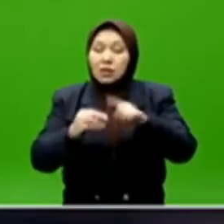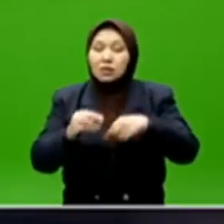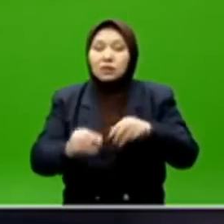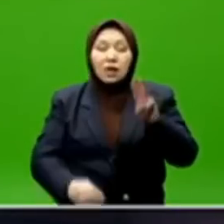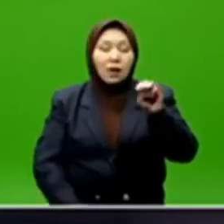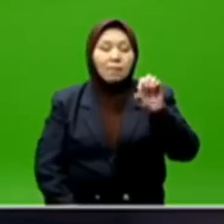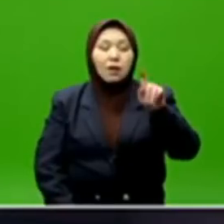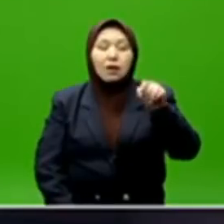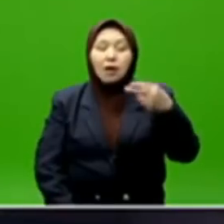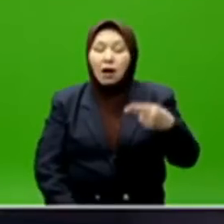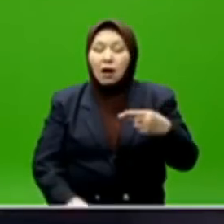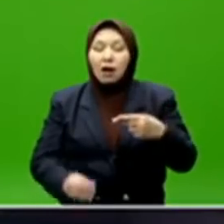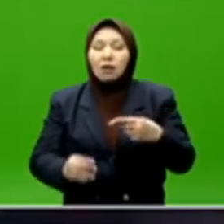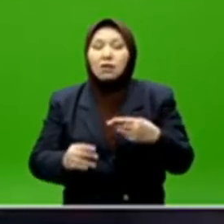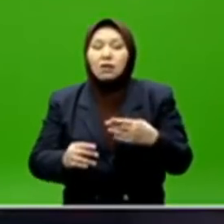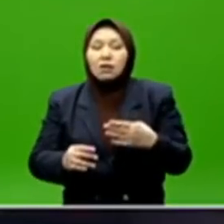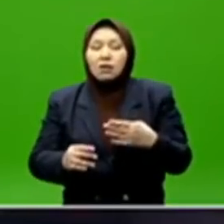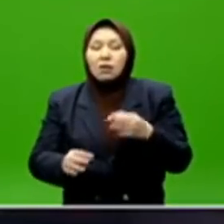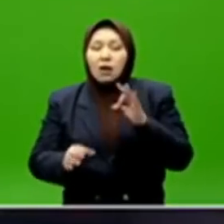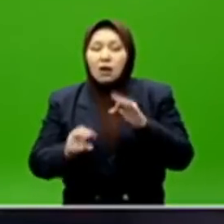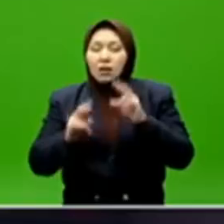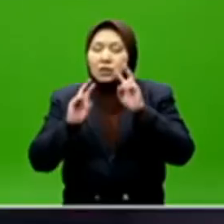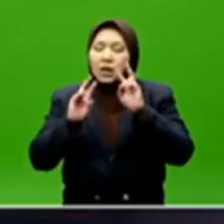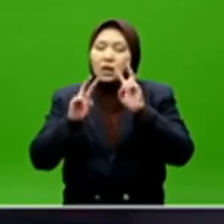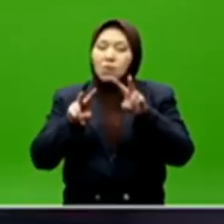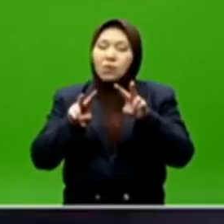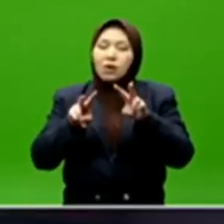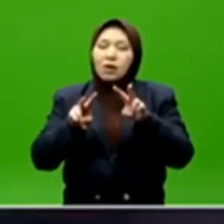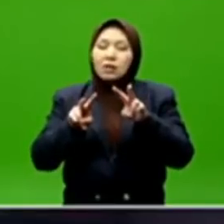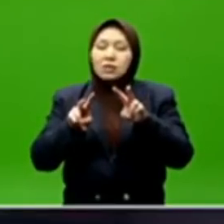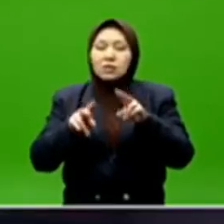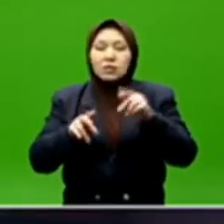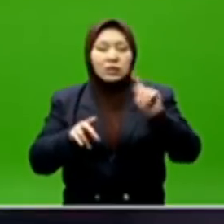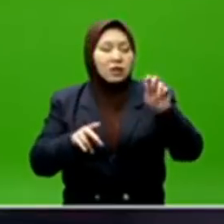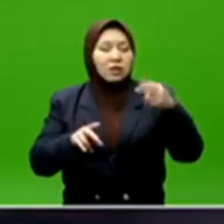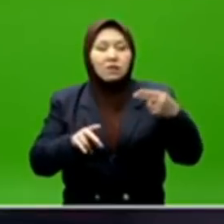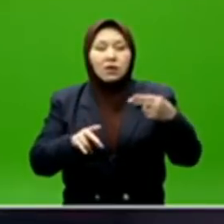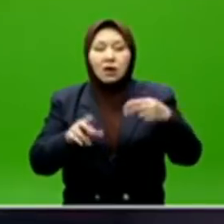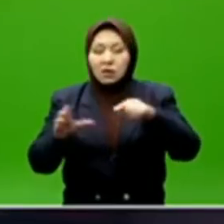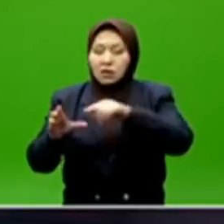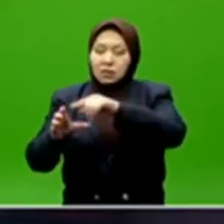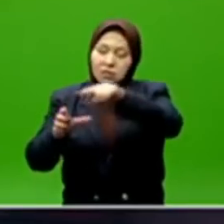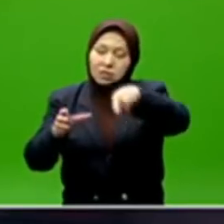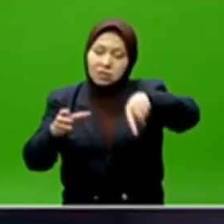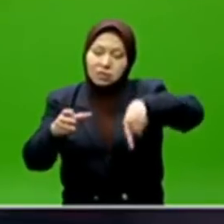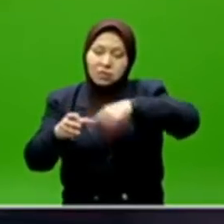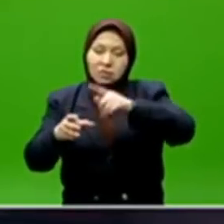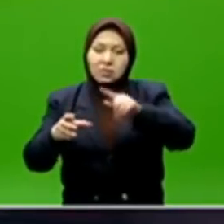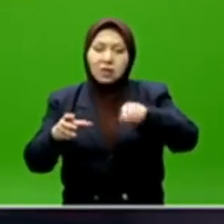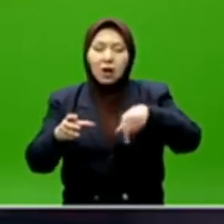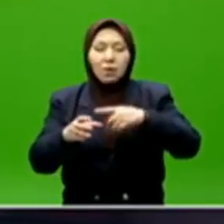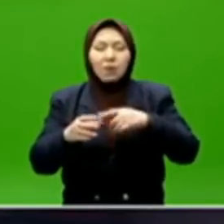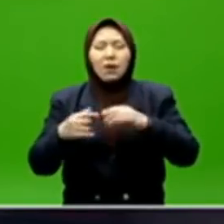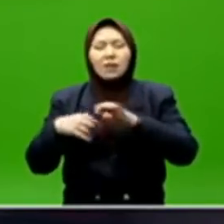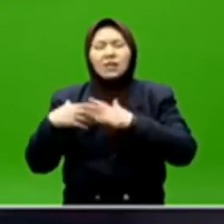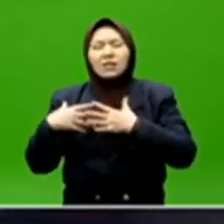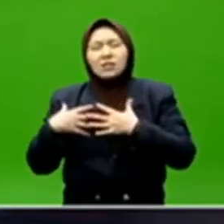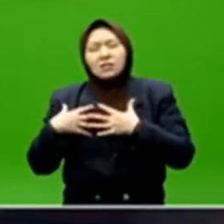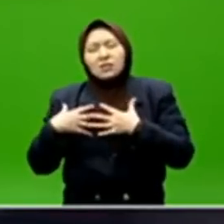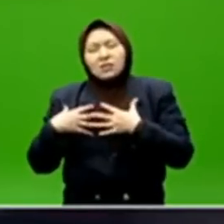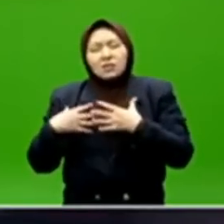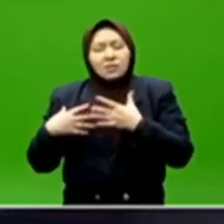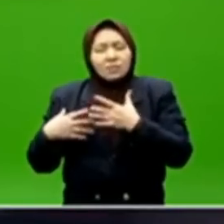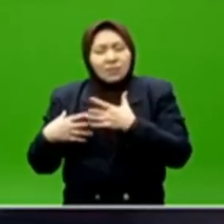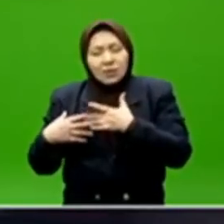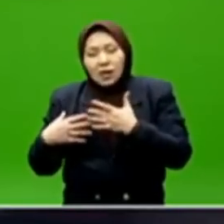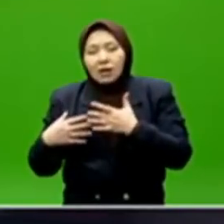macam Ustaz. Betul Ustaz. Ya, kalau dia tertengok dia dekat TV Al-Hijrah ada yang Kaabah, ada tawaf itu, hati jadi lain macam. Betul Ustaz. Jadi lain macam,